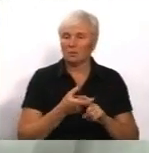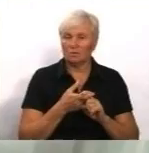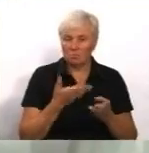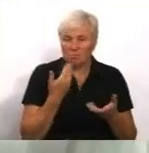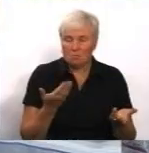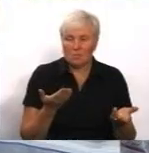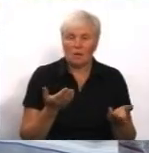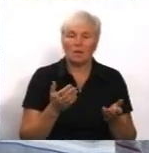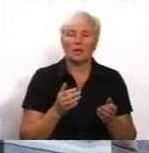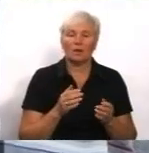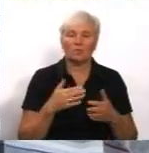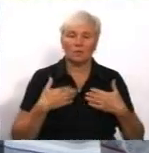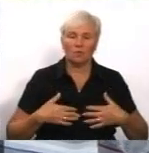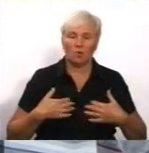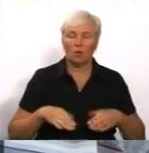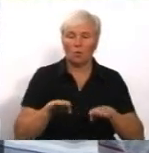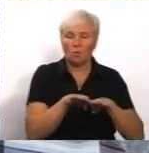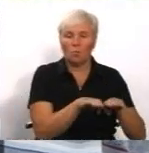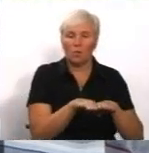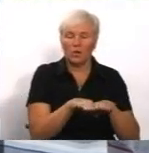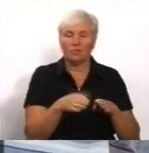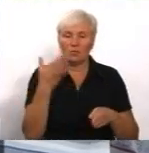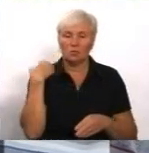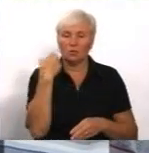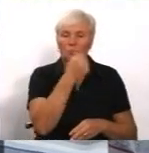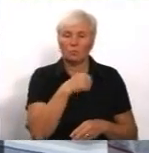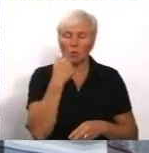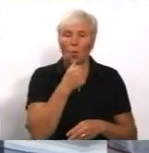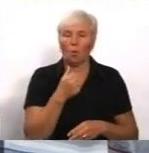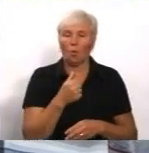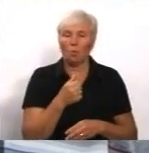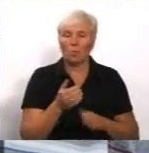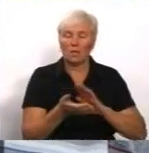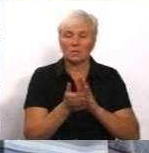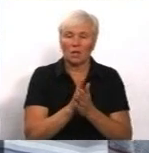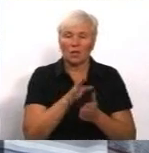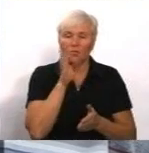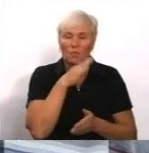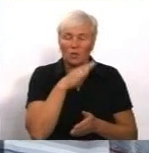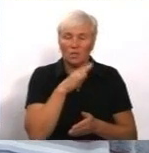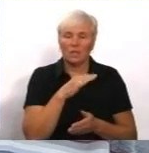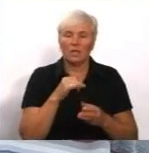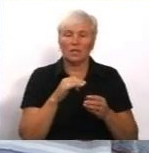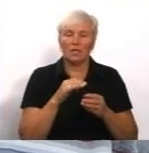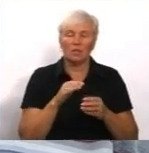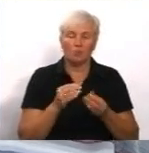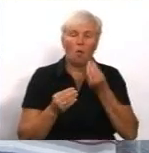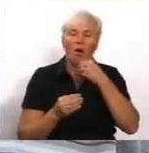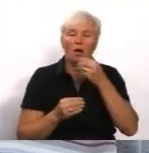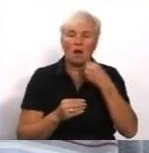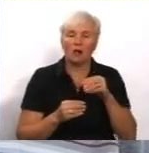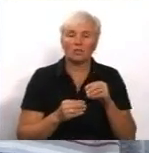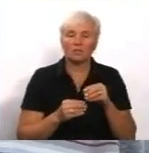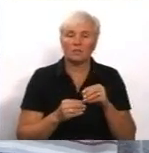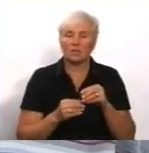відвідуванні цих водойм. Порівняно з торішнім роком стан води і самої водойми покращився. Чи може то